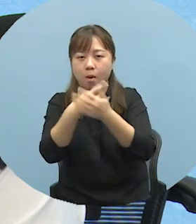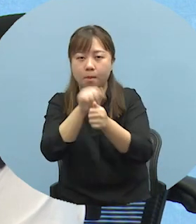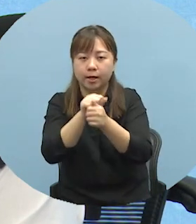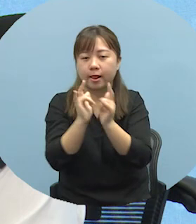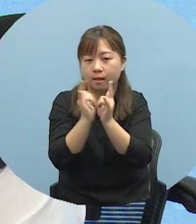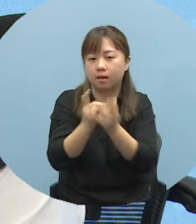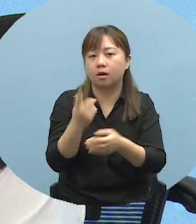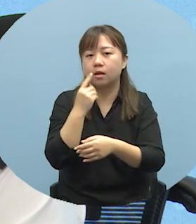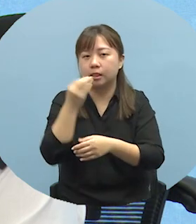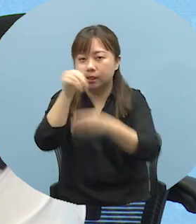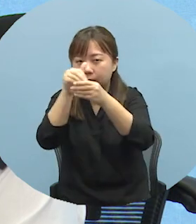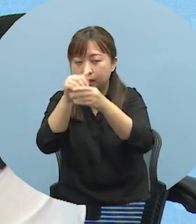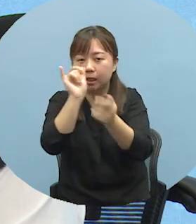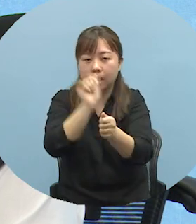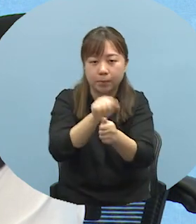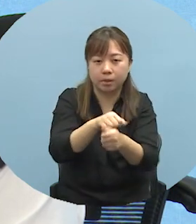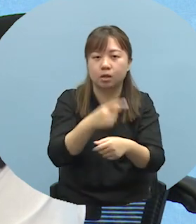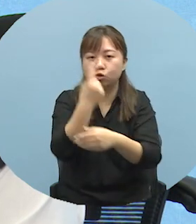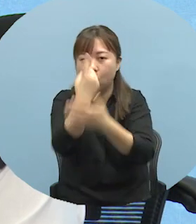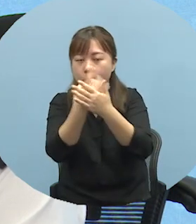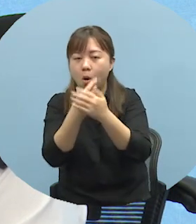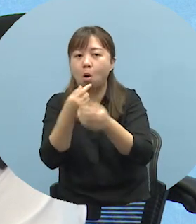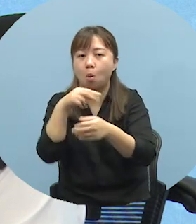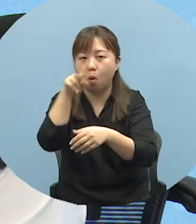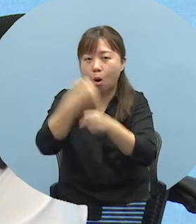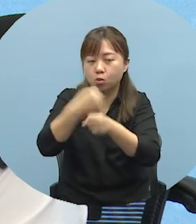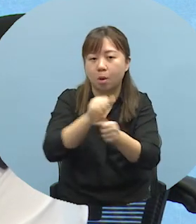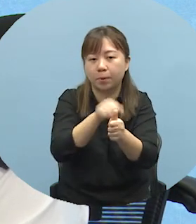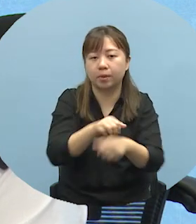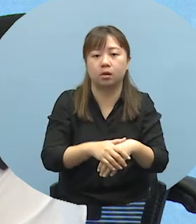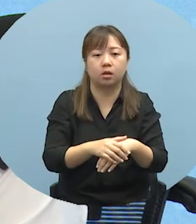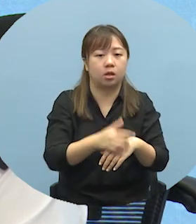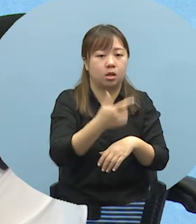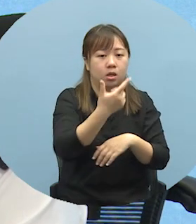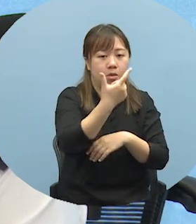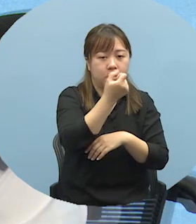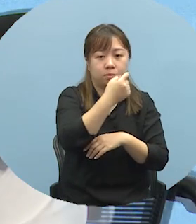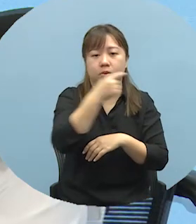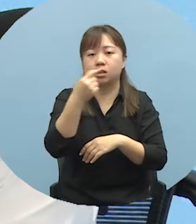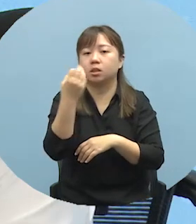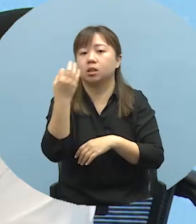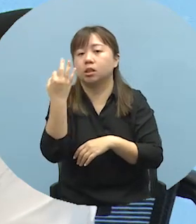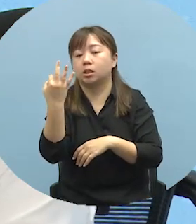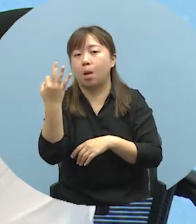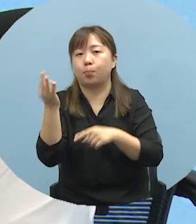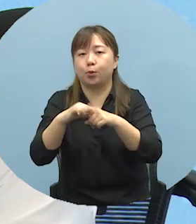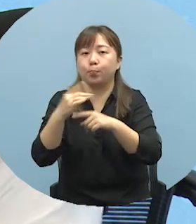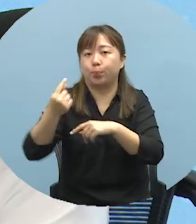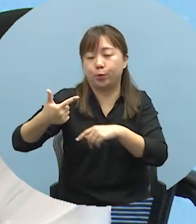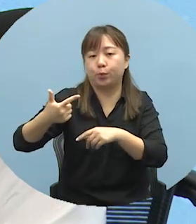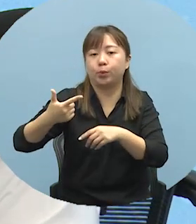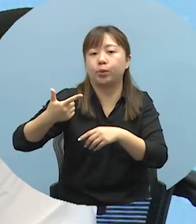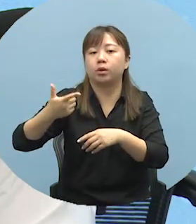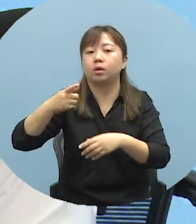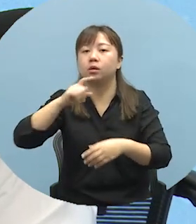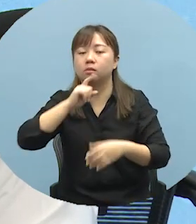案同埋網上求職騙案。錄得咧係80%至到3.5倍嘅升幅。香港國安法實施1.5年